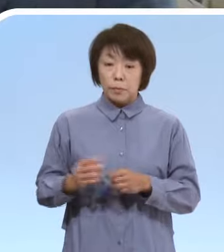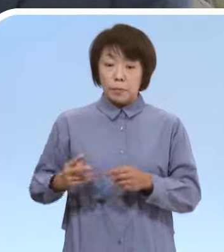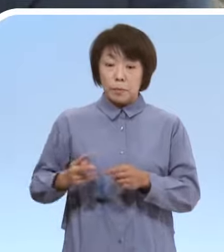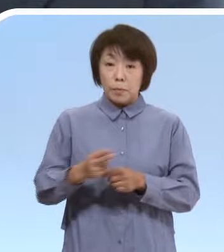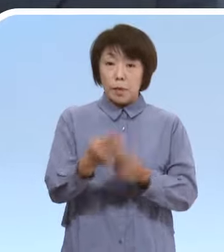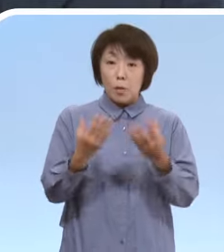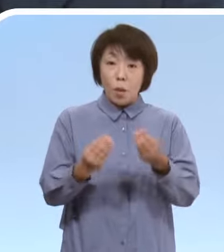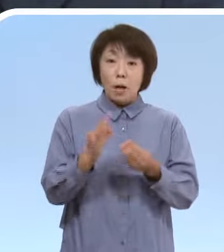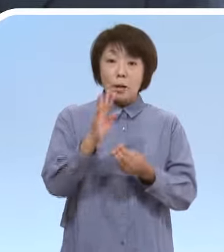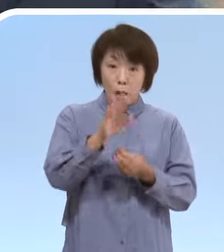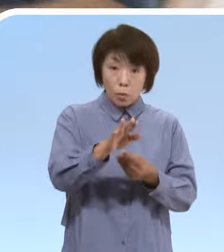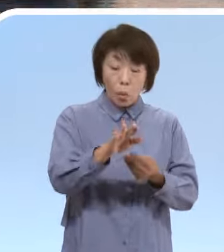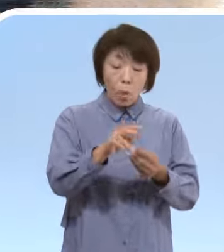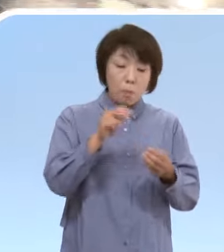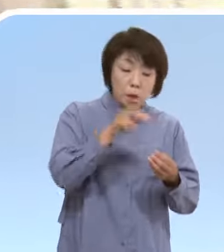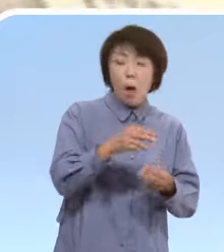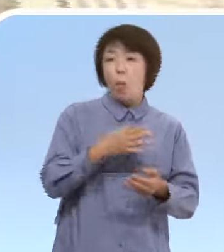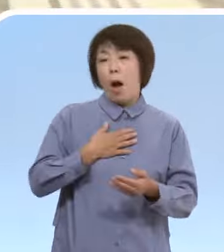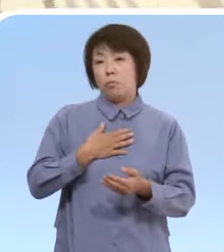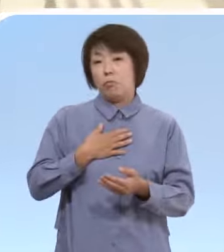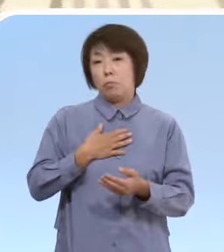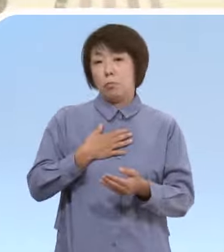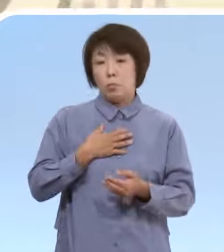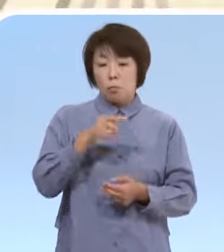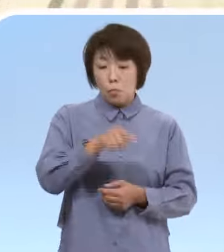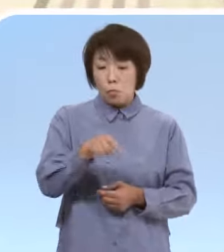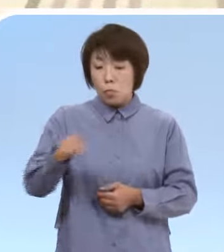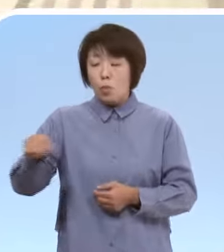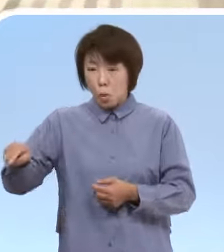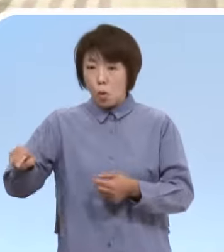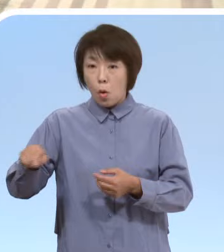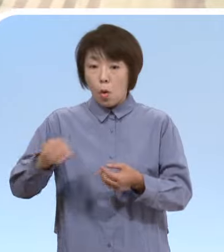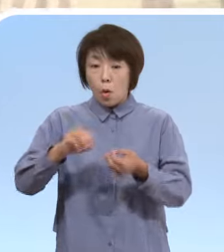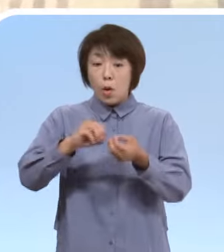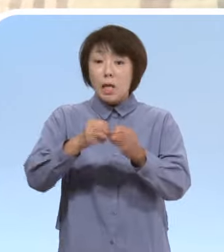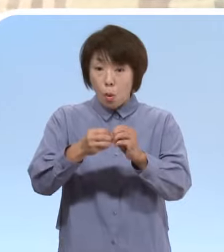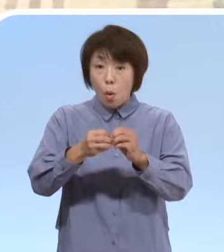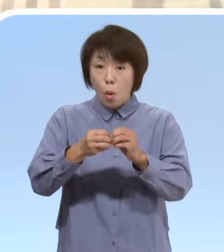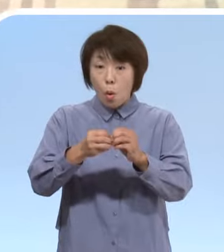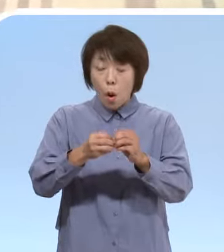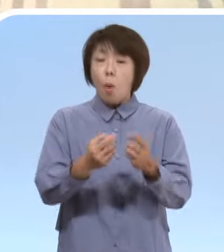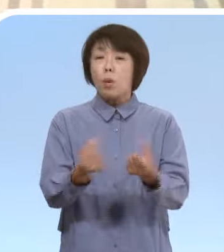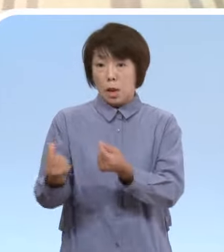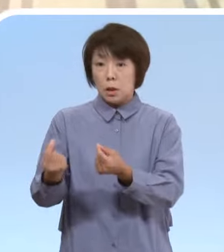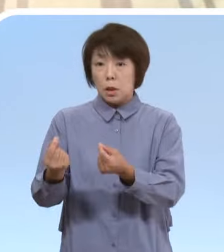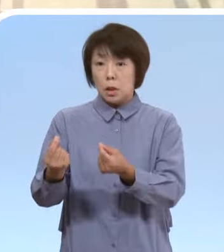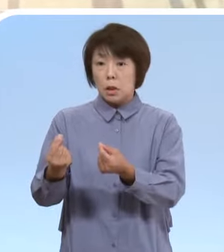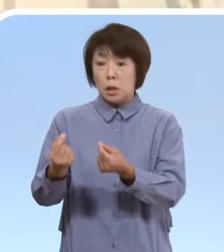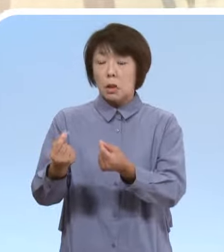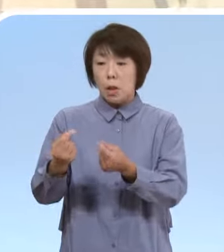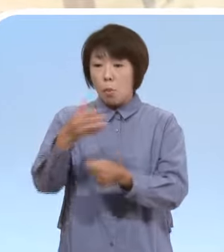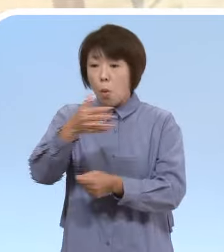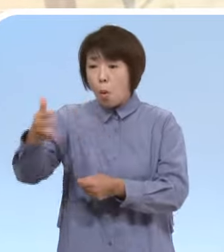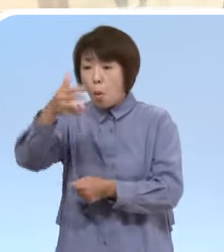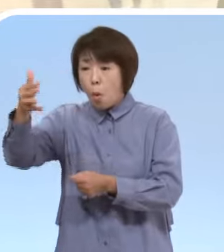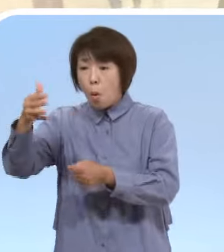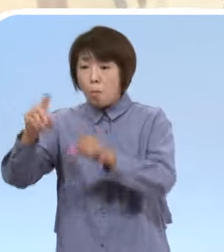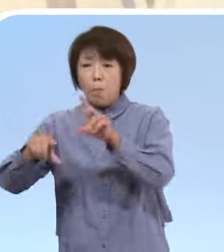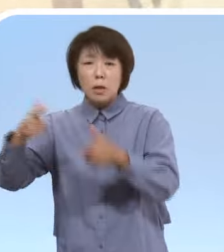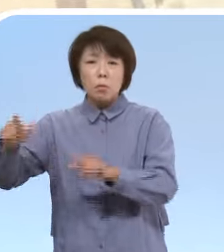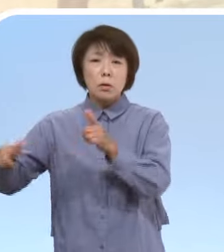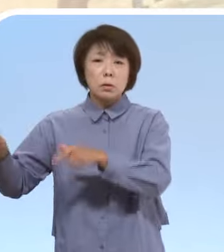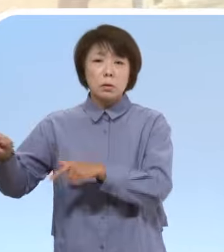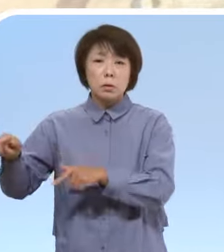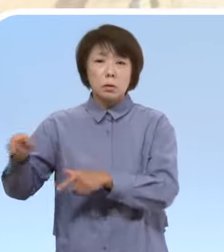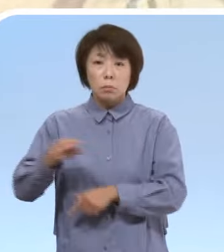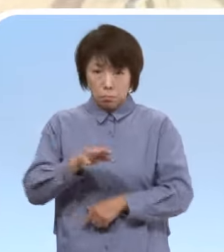で、出来上がって着けるショール見ると分かると思うんですけど、同じ配色でも柄が違うんで物が全部違